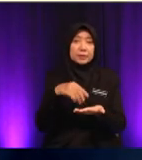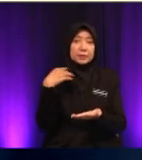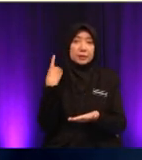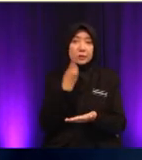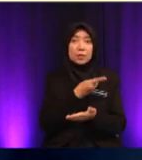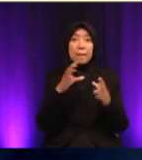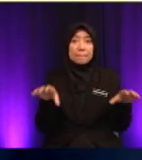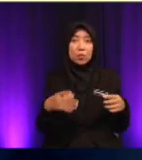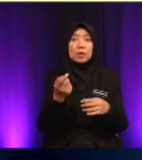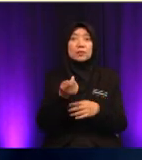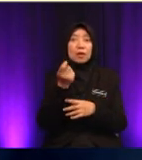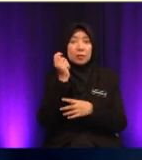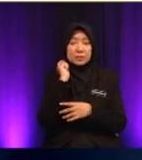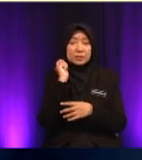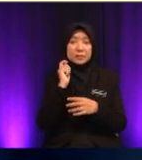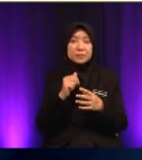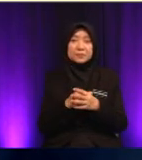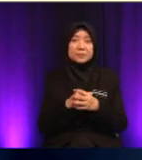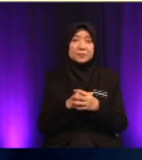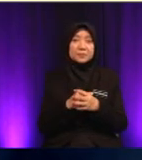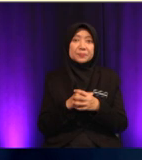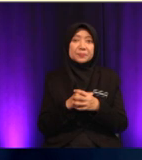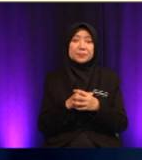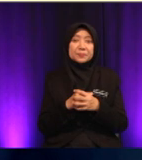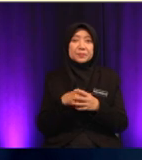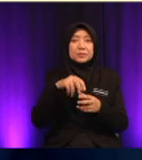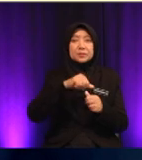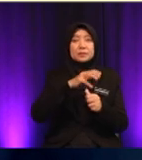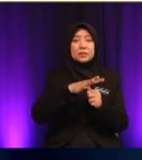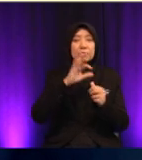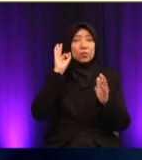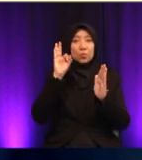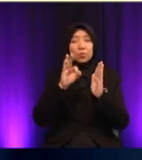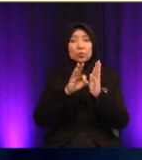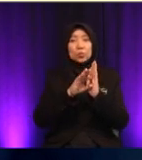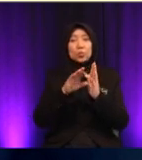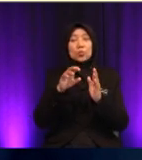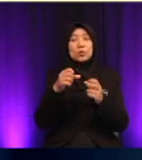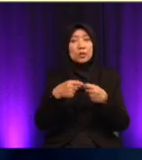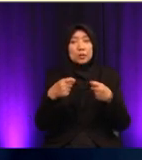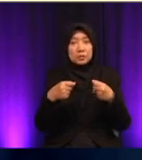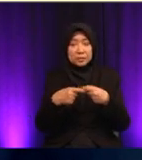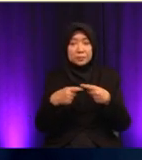cahaya sebagai gelombang cahaya juga bersifat